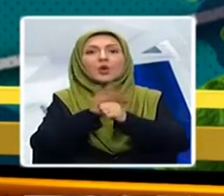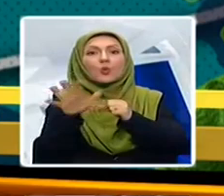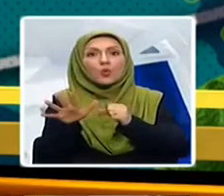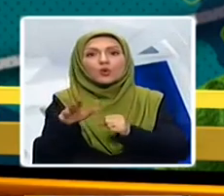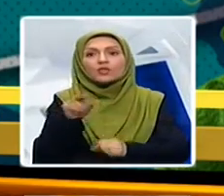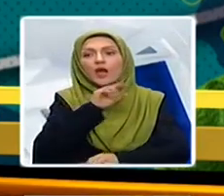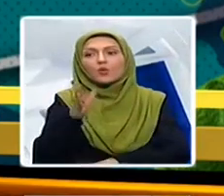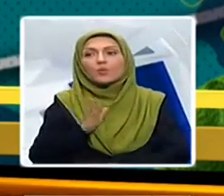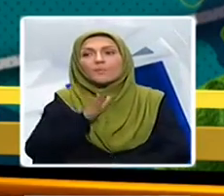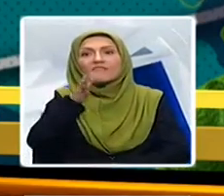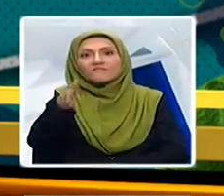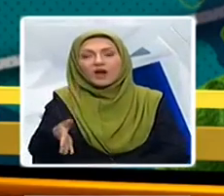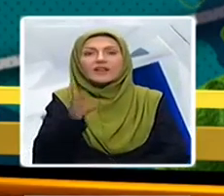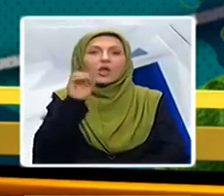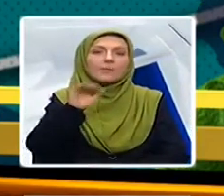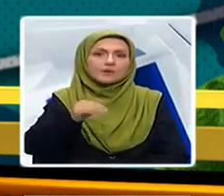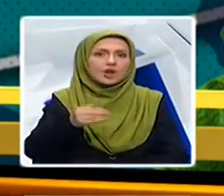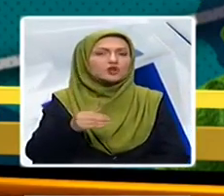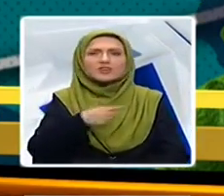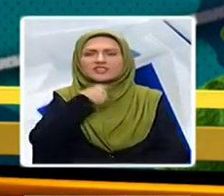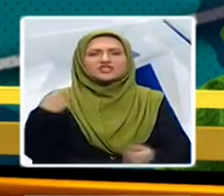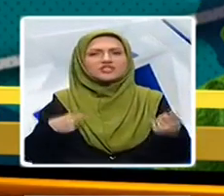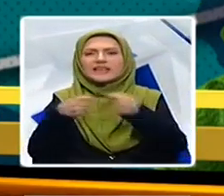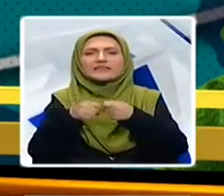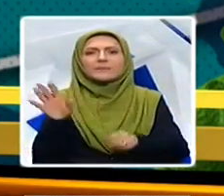وارد آمریکا شده نه چین.